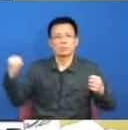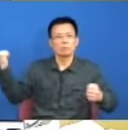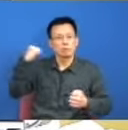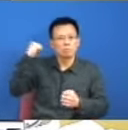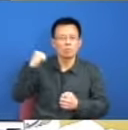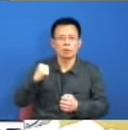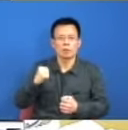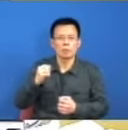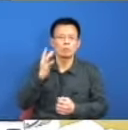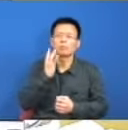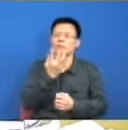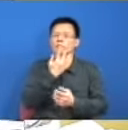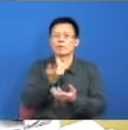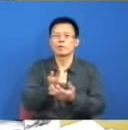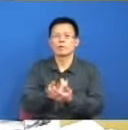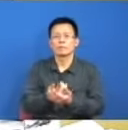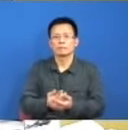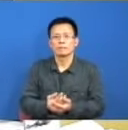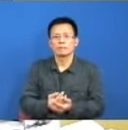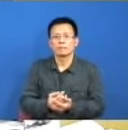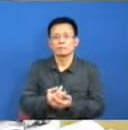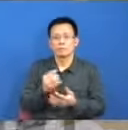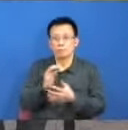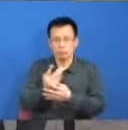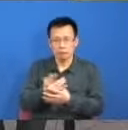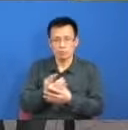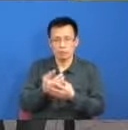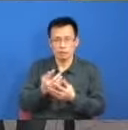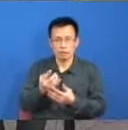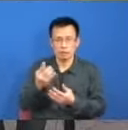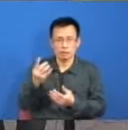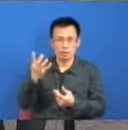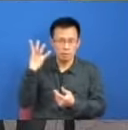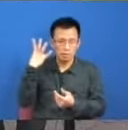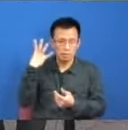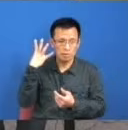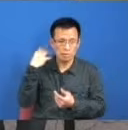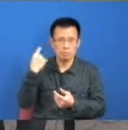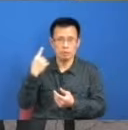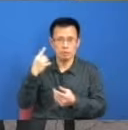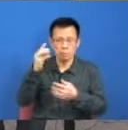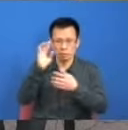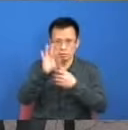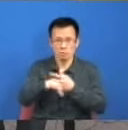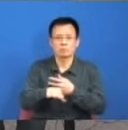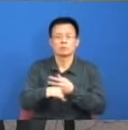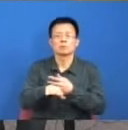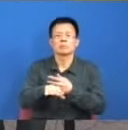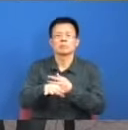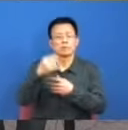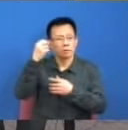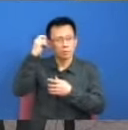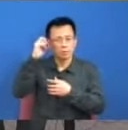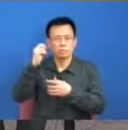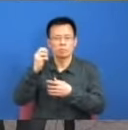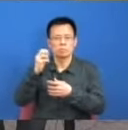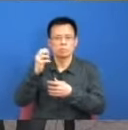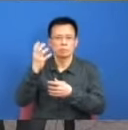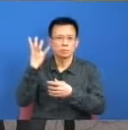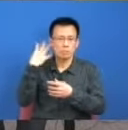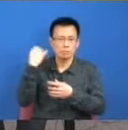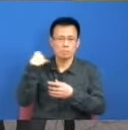啦。咁但係另一方面都因為其實即過咗一晚之後，其實諗翻就其實尋日嗰